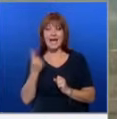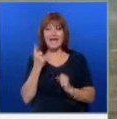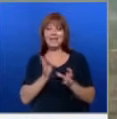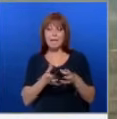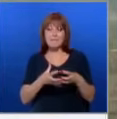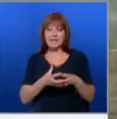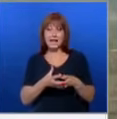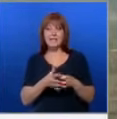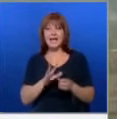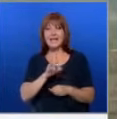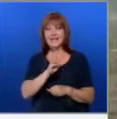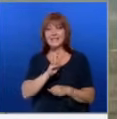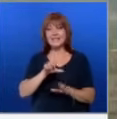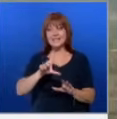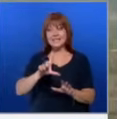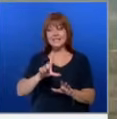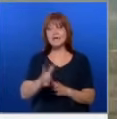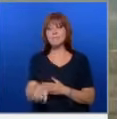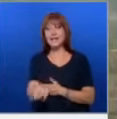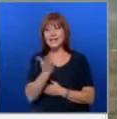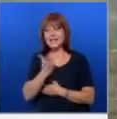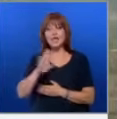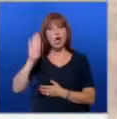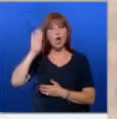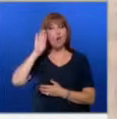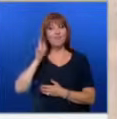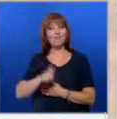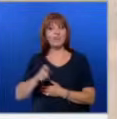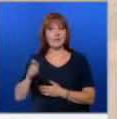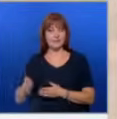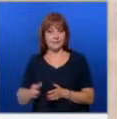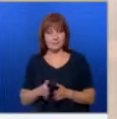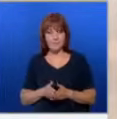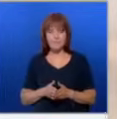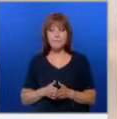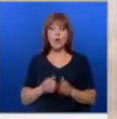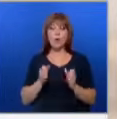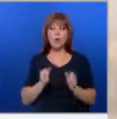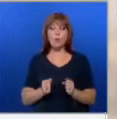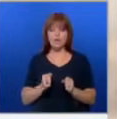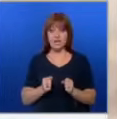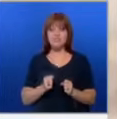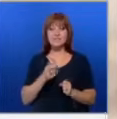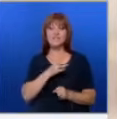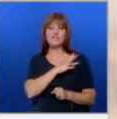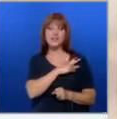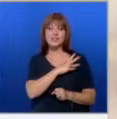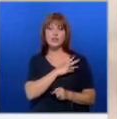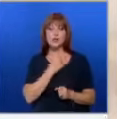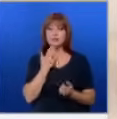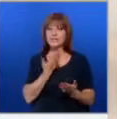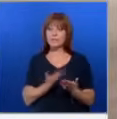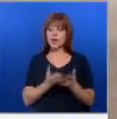състои от между 3 и 7 хиляди войници, така че такъв план е огромно предизвикателство. Очаква се именно във Вашингтон да бъдат